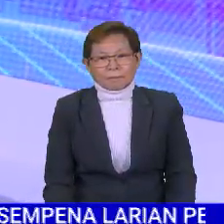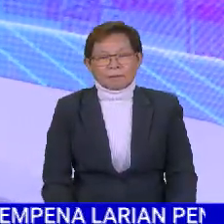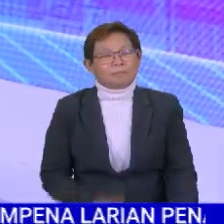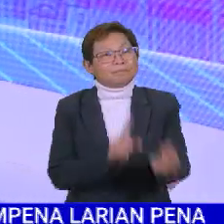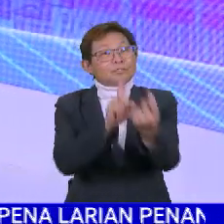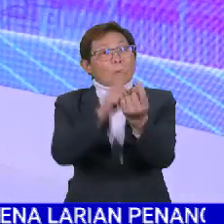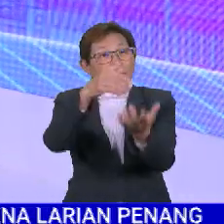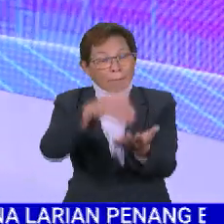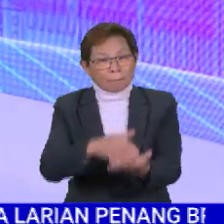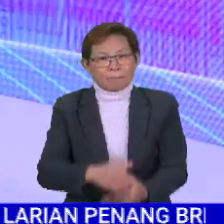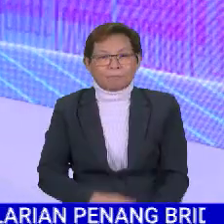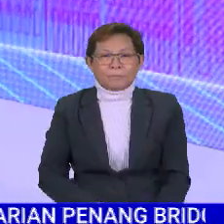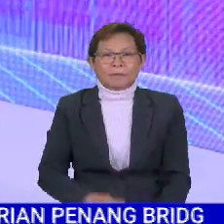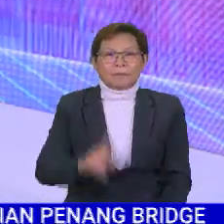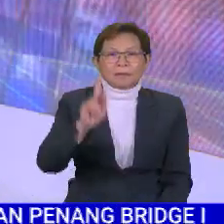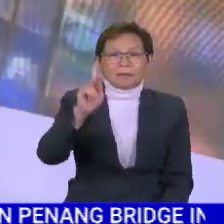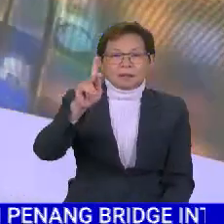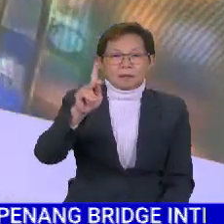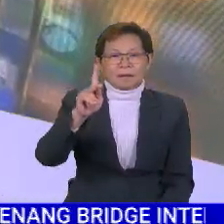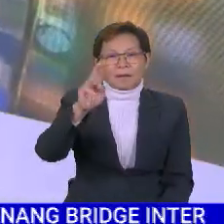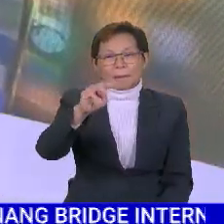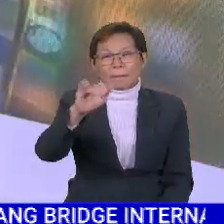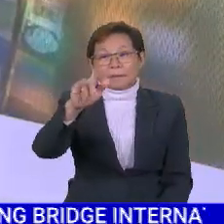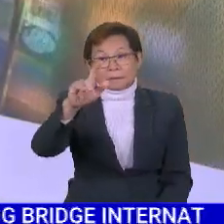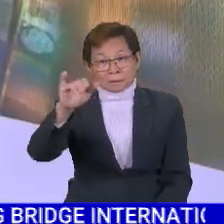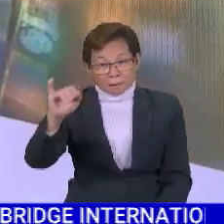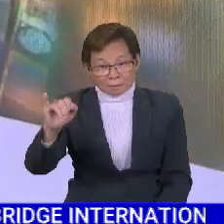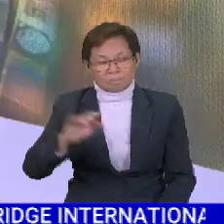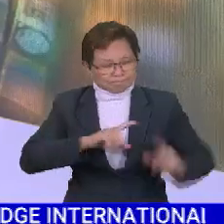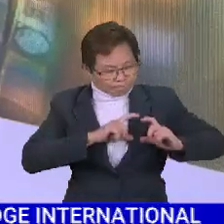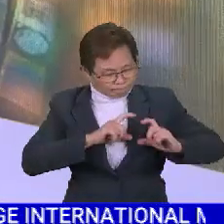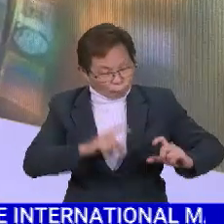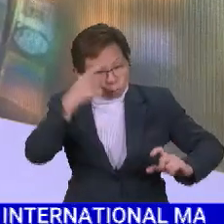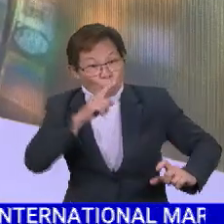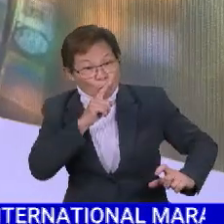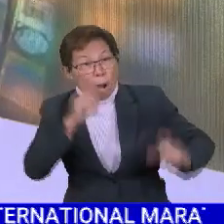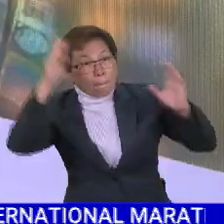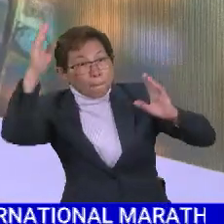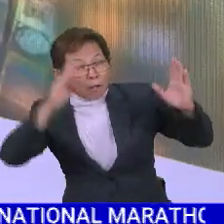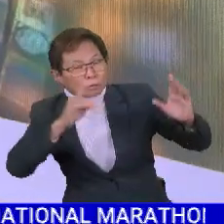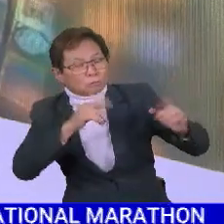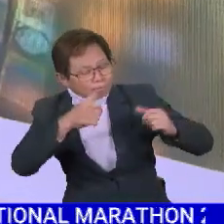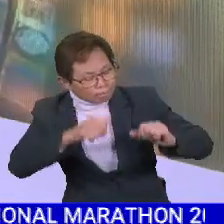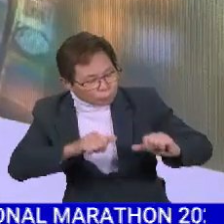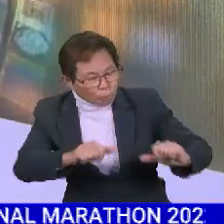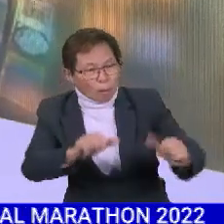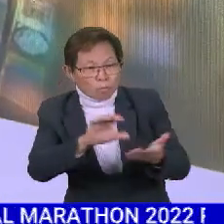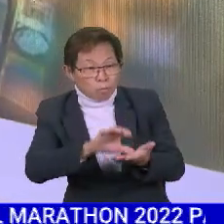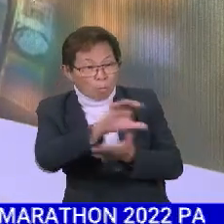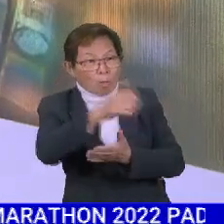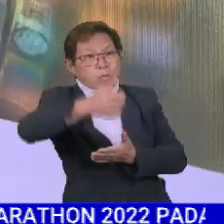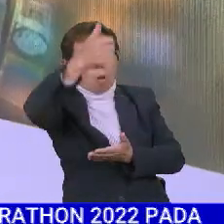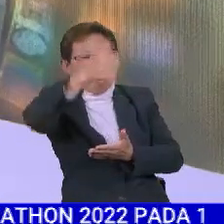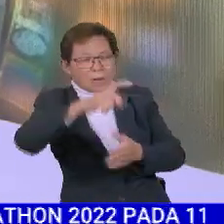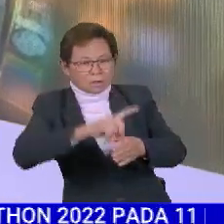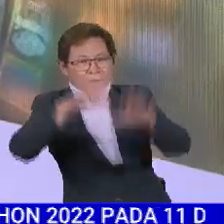bertemu kembali Kementerian perdagangan antarabangsa dan industri komited memastikan Malaysia kekal destinasi pelaburan utama